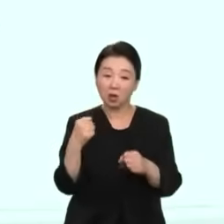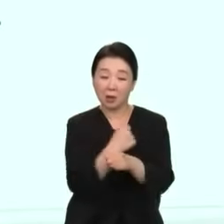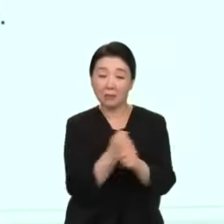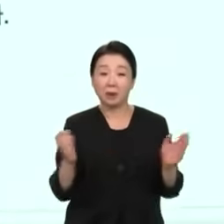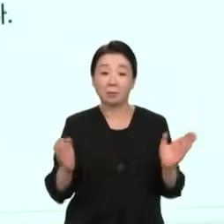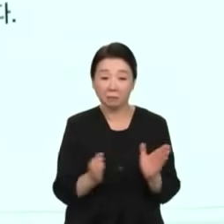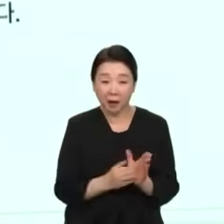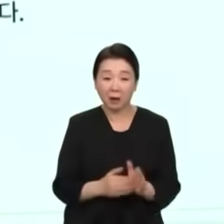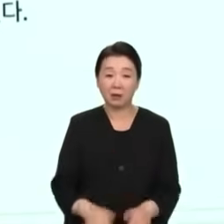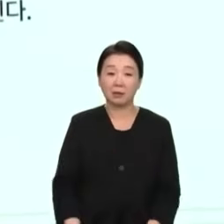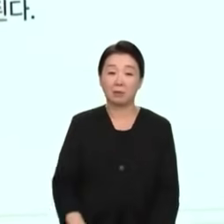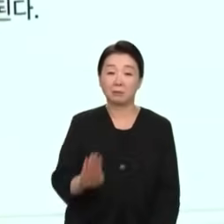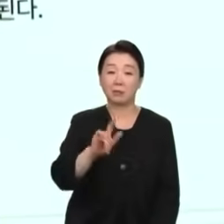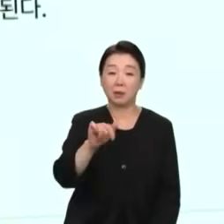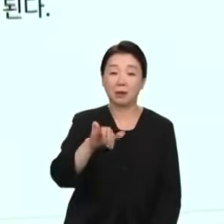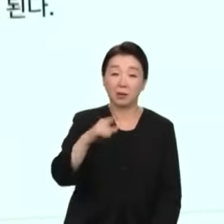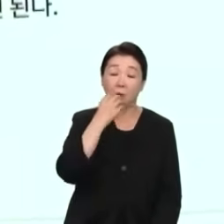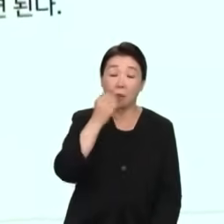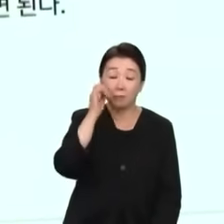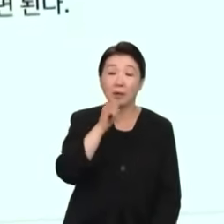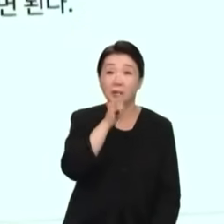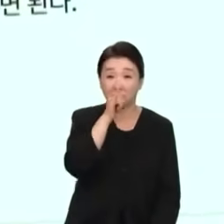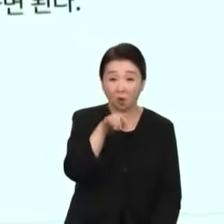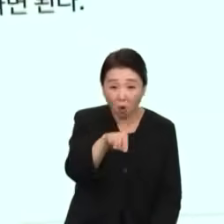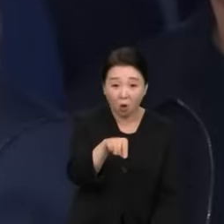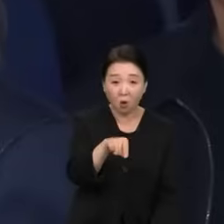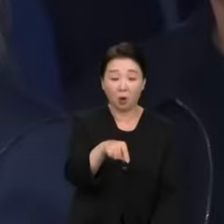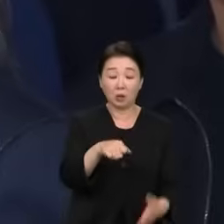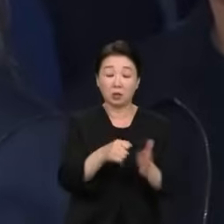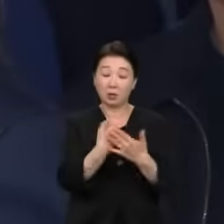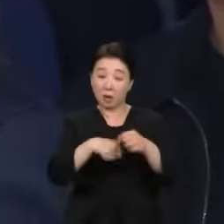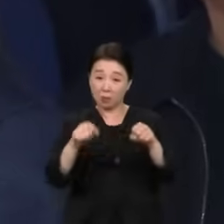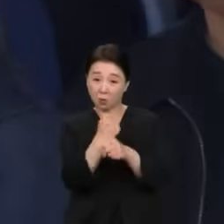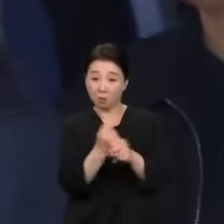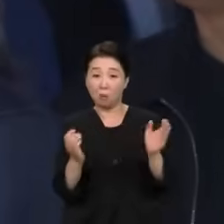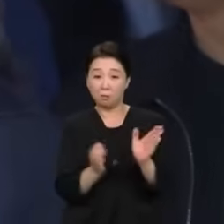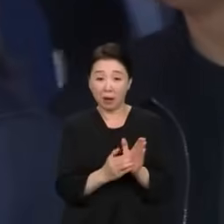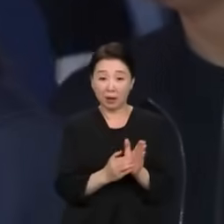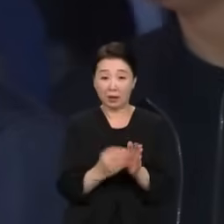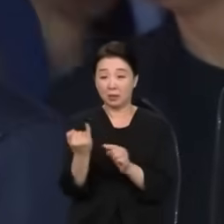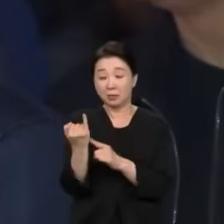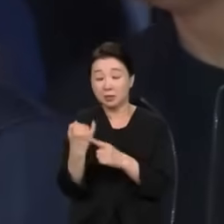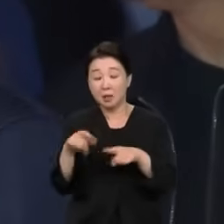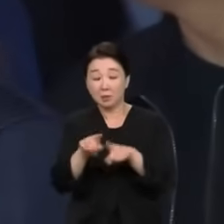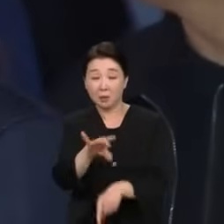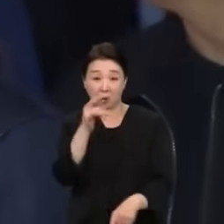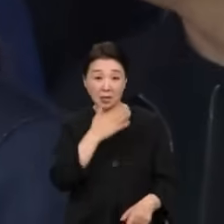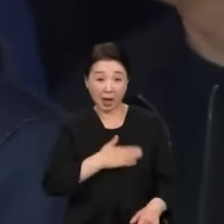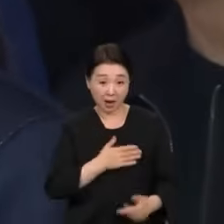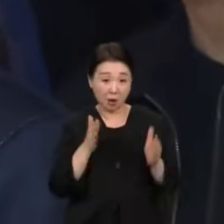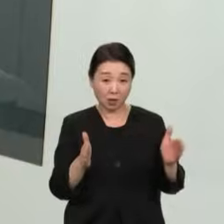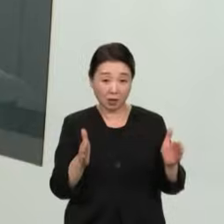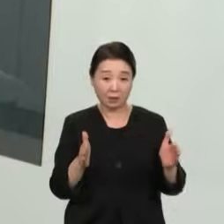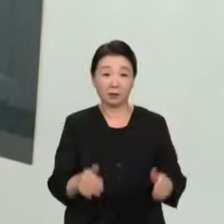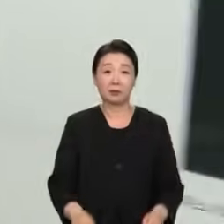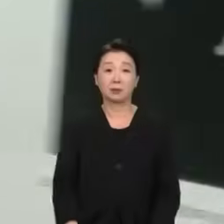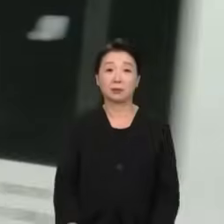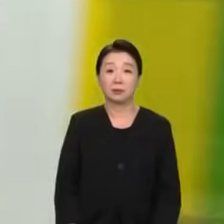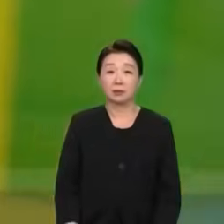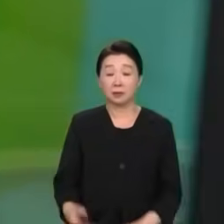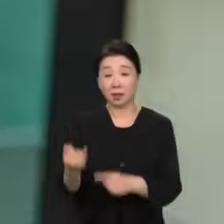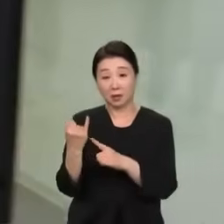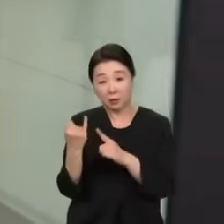업체로 렌트카 사업을 하던 김모씨와 공모했습니다 김씨는 김여사와 먼저 알고 지냈습니다 그러다